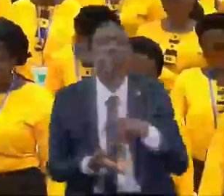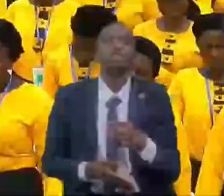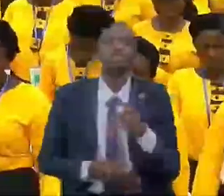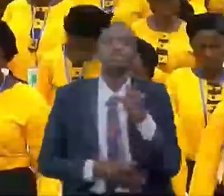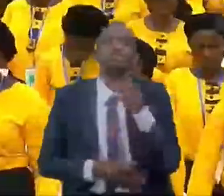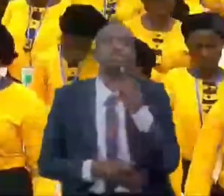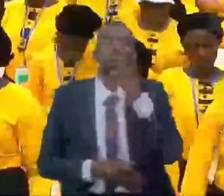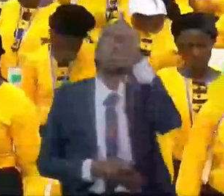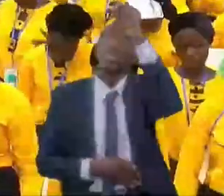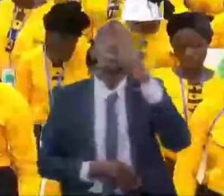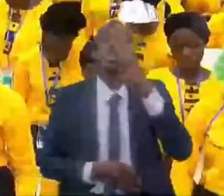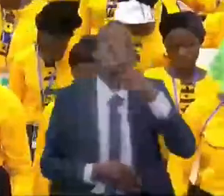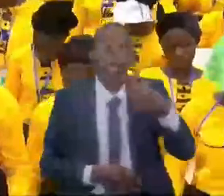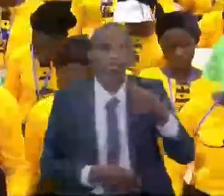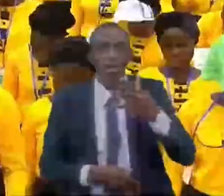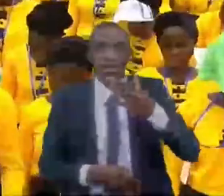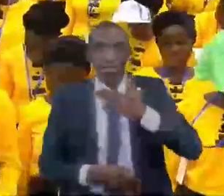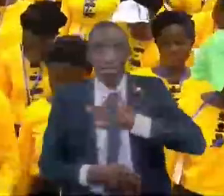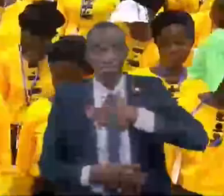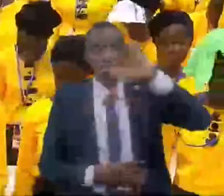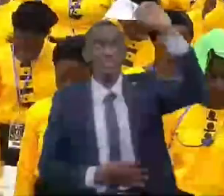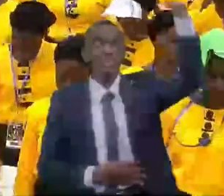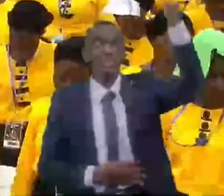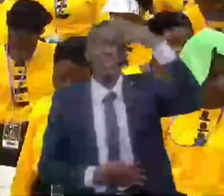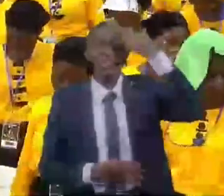Et dis, ma grâce te suffit.